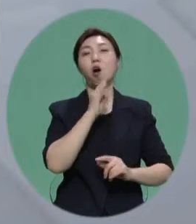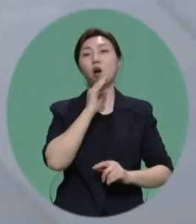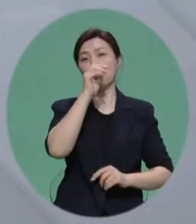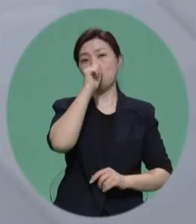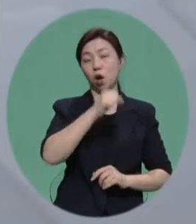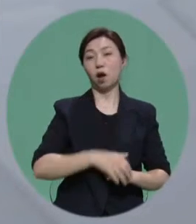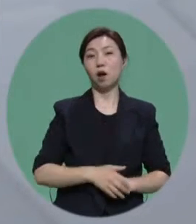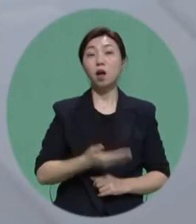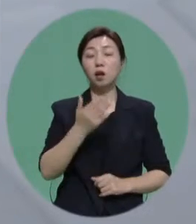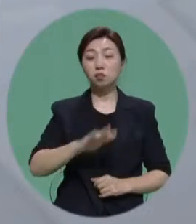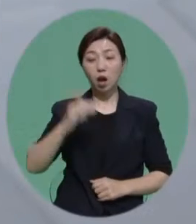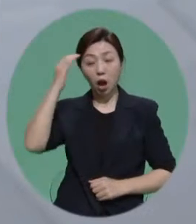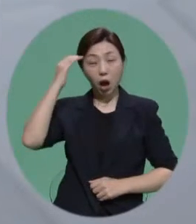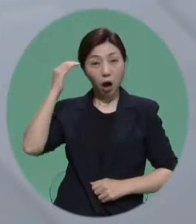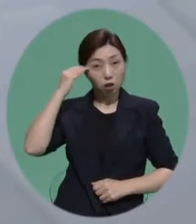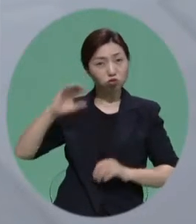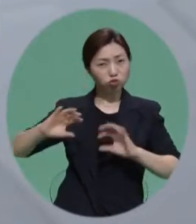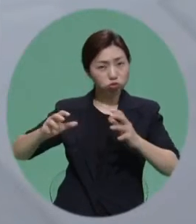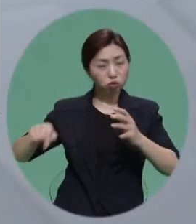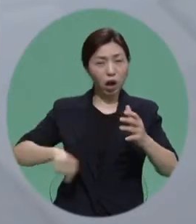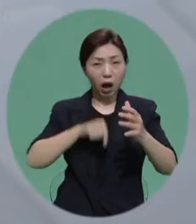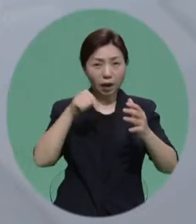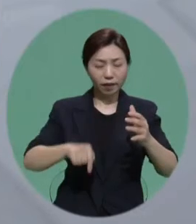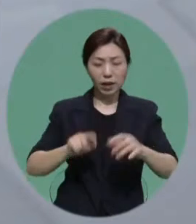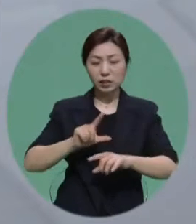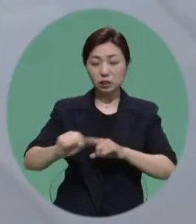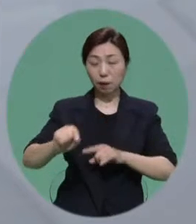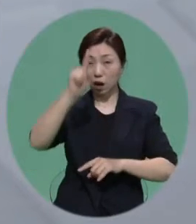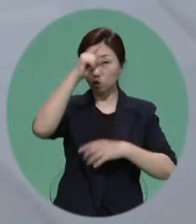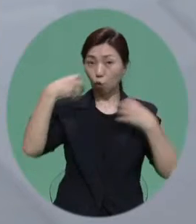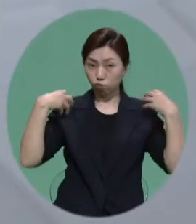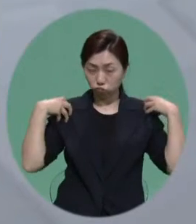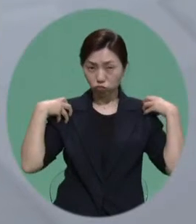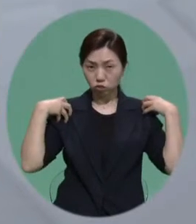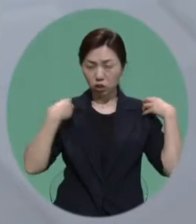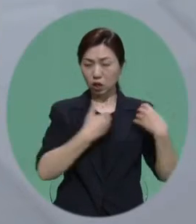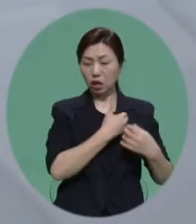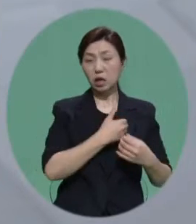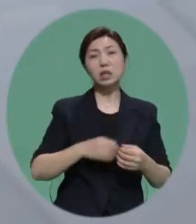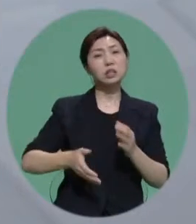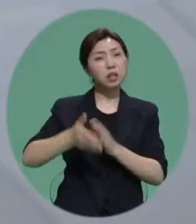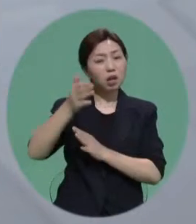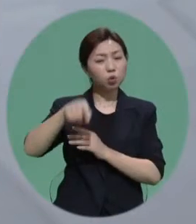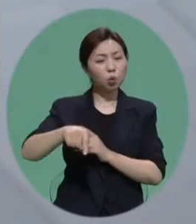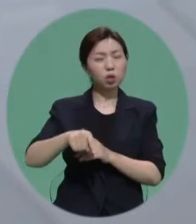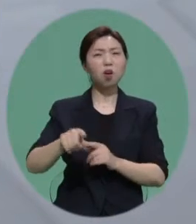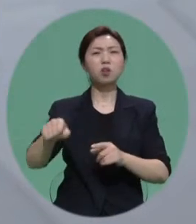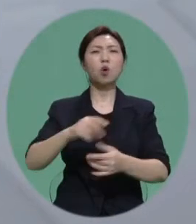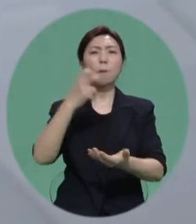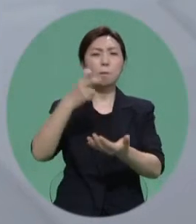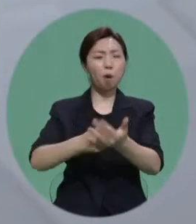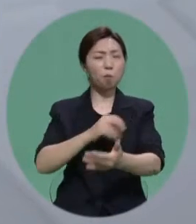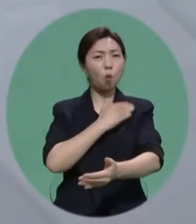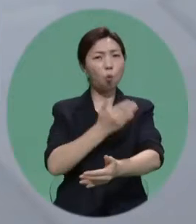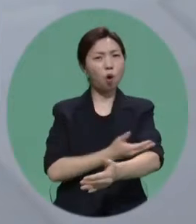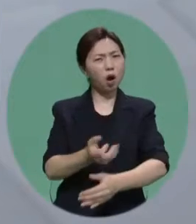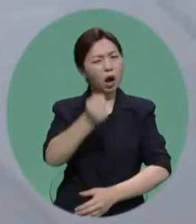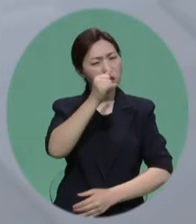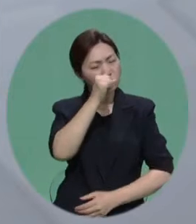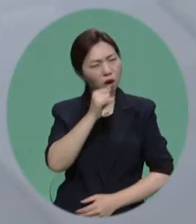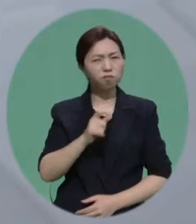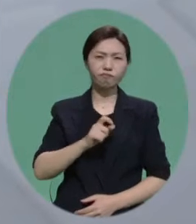법적인 권한이나 재정 권한이 있는가 없습니다 그게 저는 제일 문제의 핵심이라고 생각합니다 그래서 저는